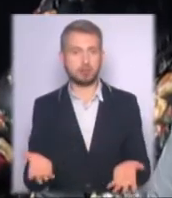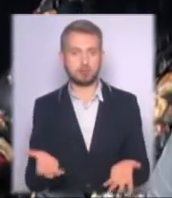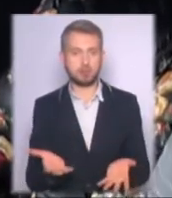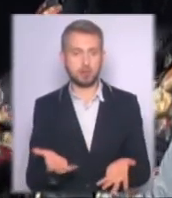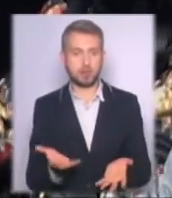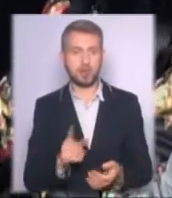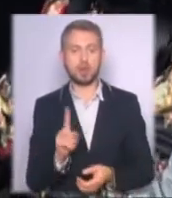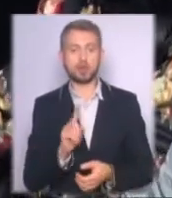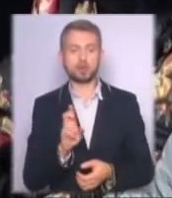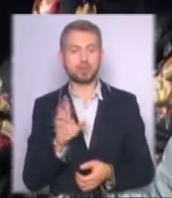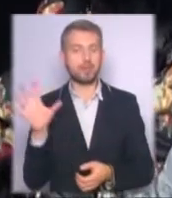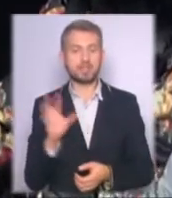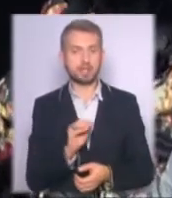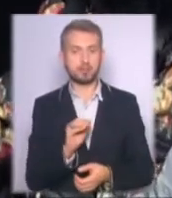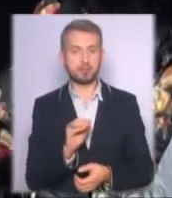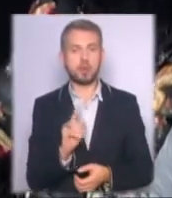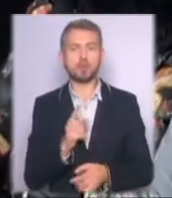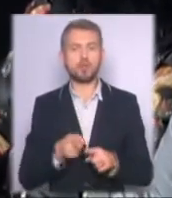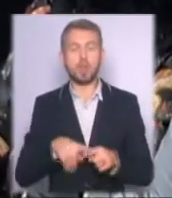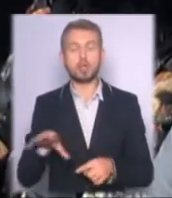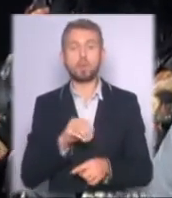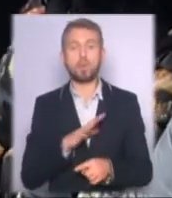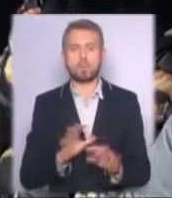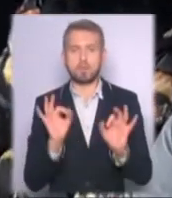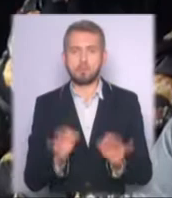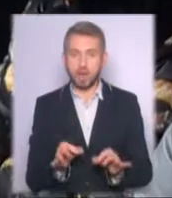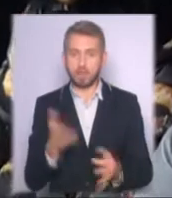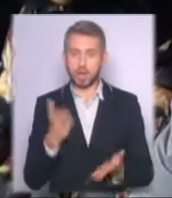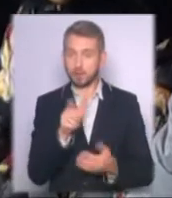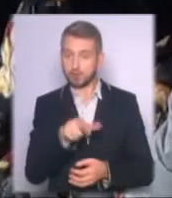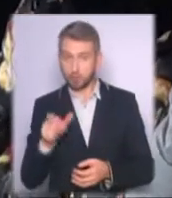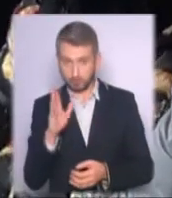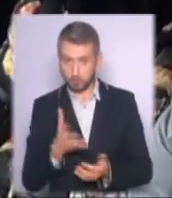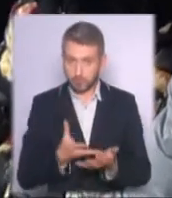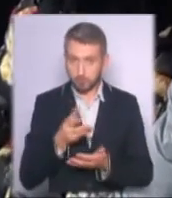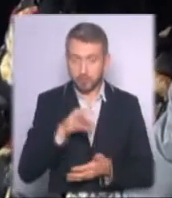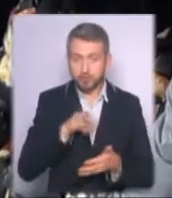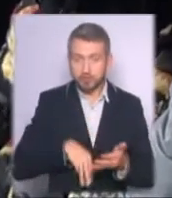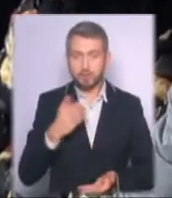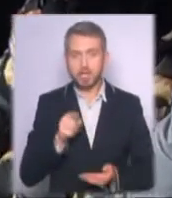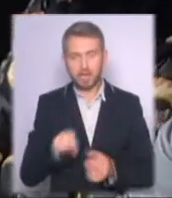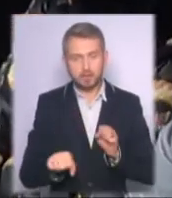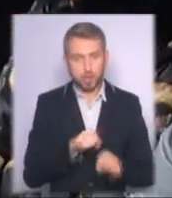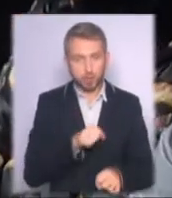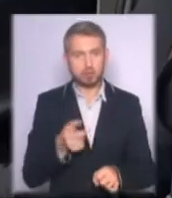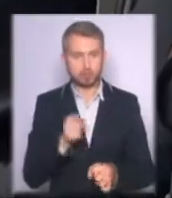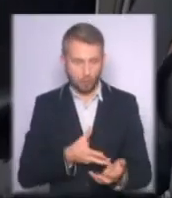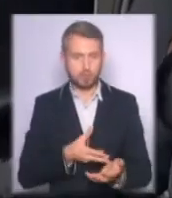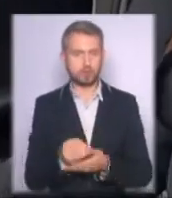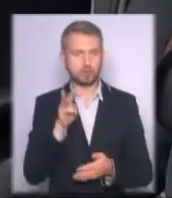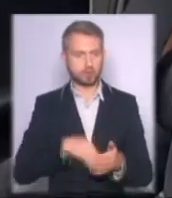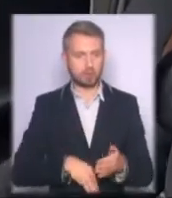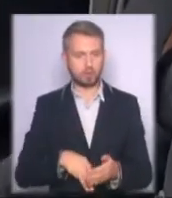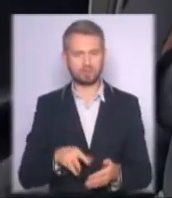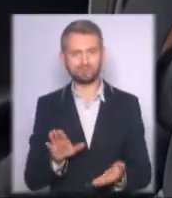Главное, щоб це все було правильно. Якщо люди будуть оплачувати штраф, якщо вони нарушили, то оплатили штраф. Не дуже,